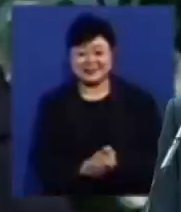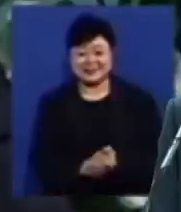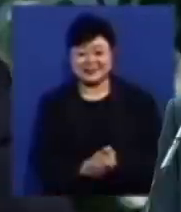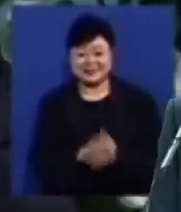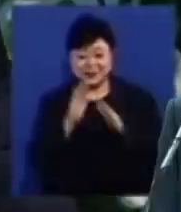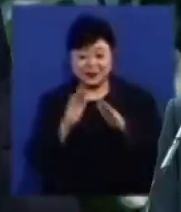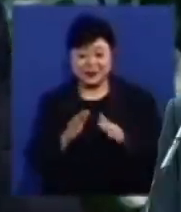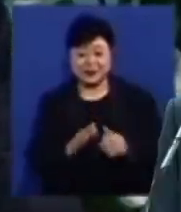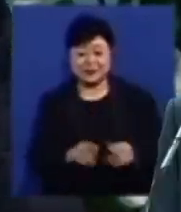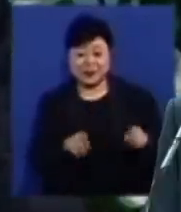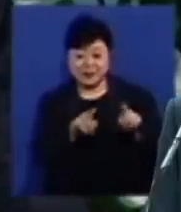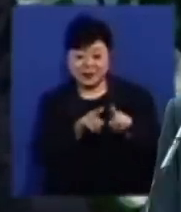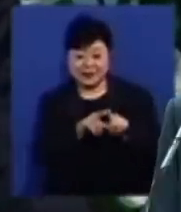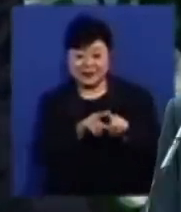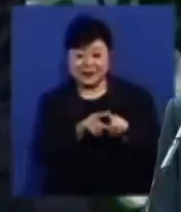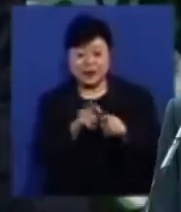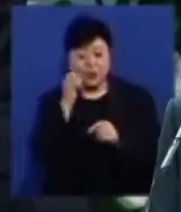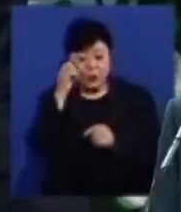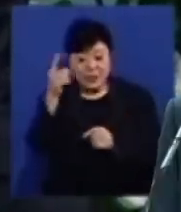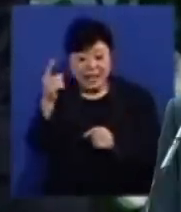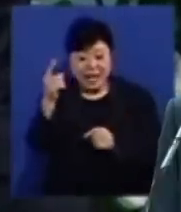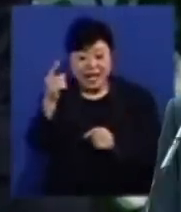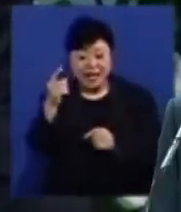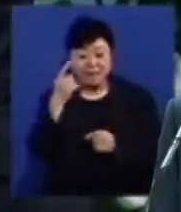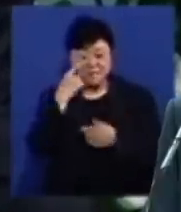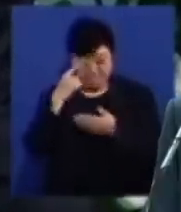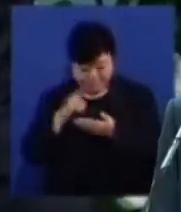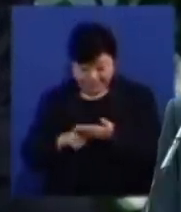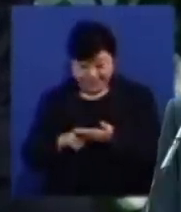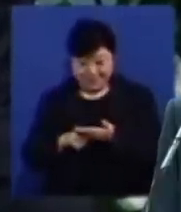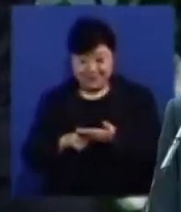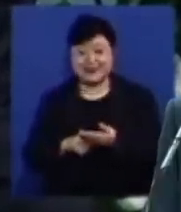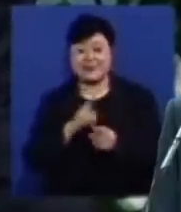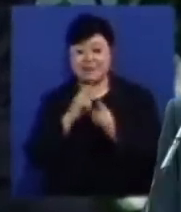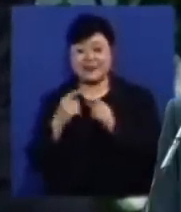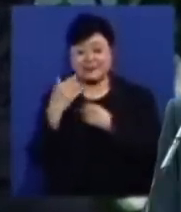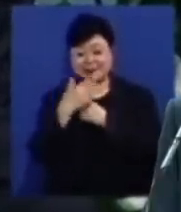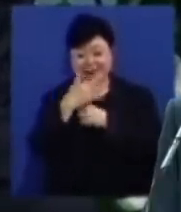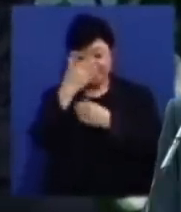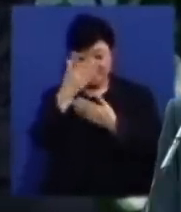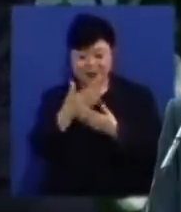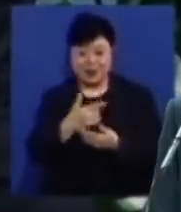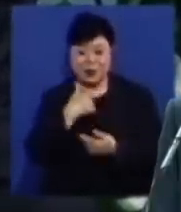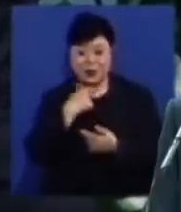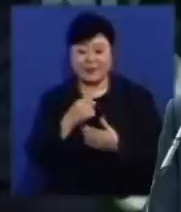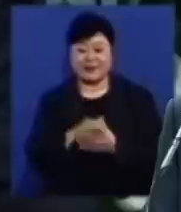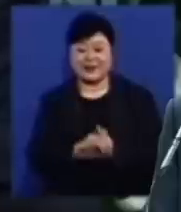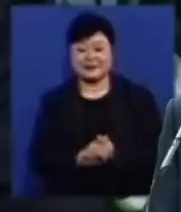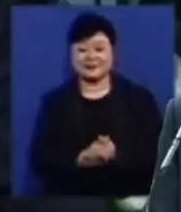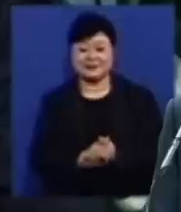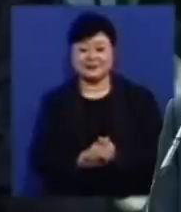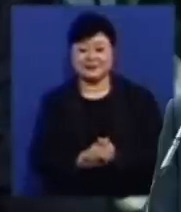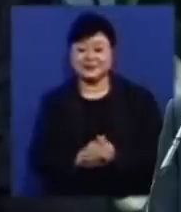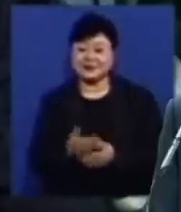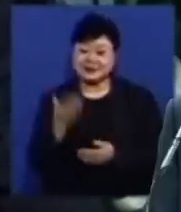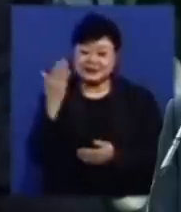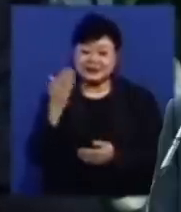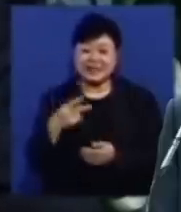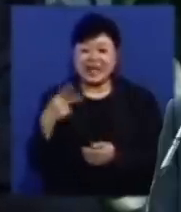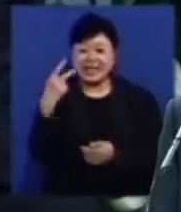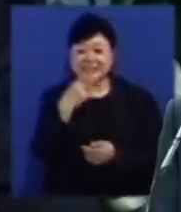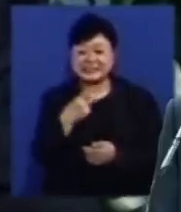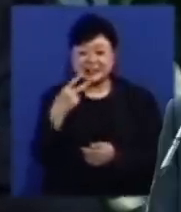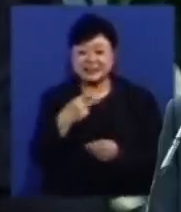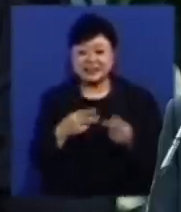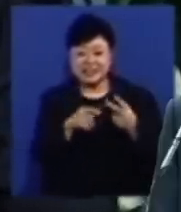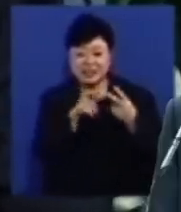저는 오늘 여러분과 함께 위대한 달견이라는 제목으로 은혜를 나누고자 합니다. 지난 2000년